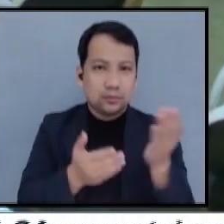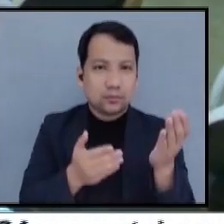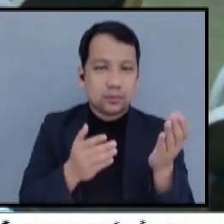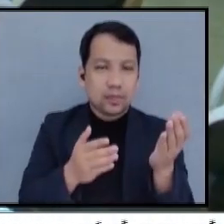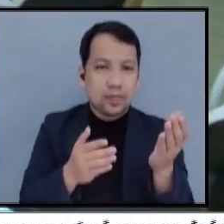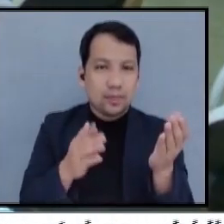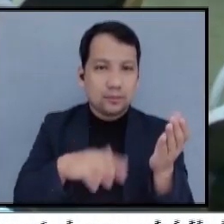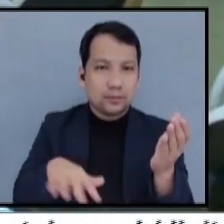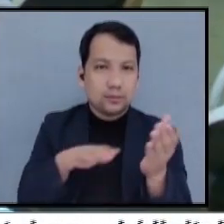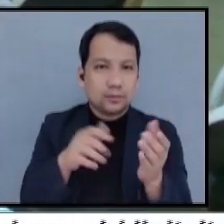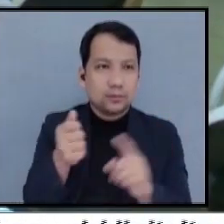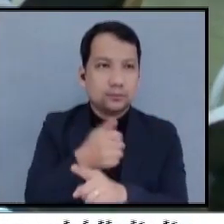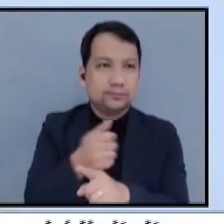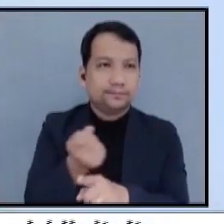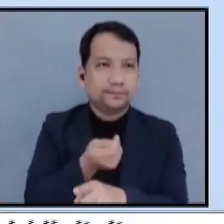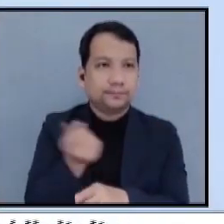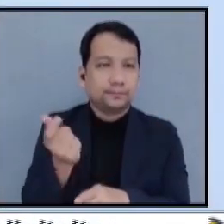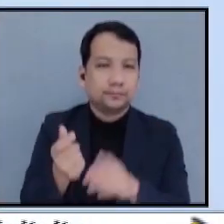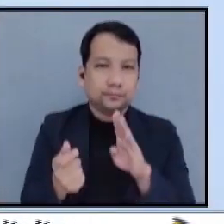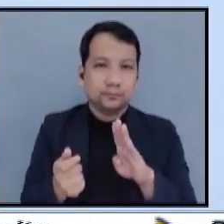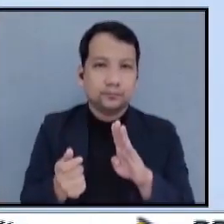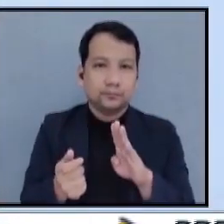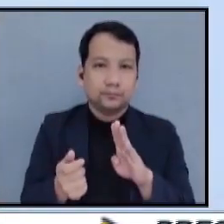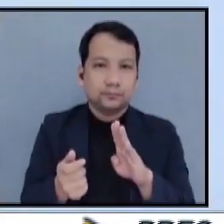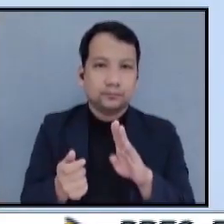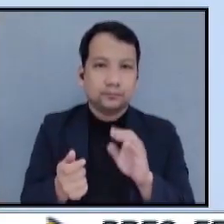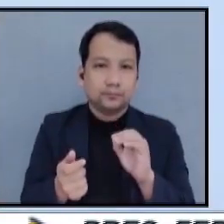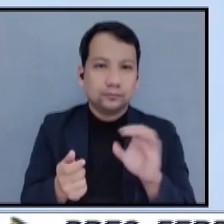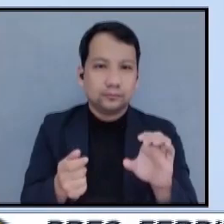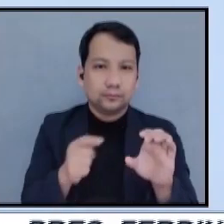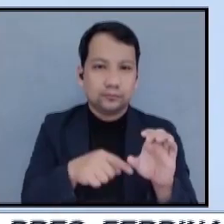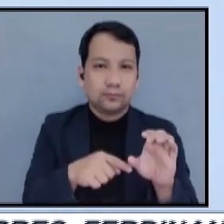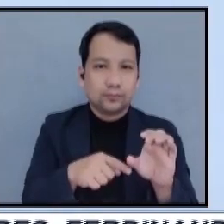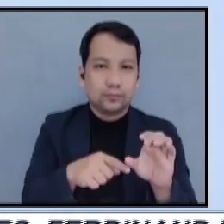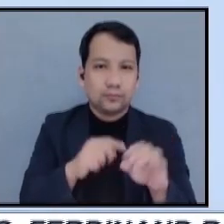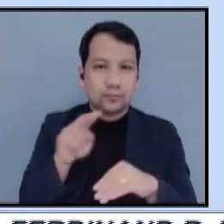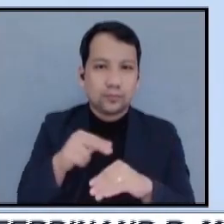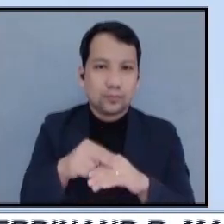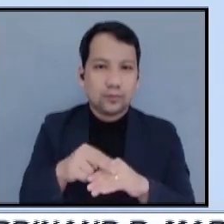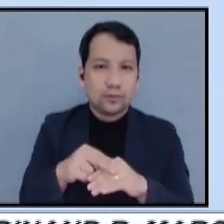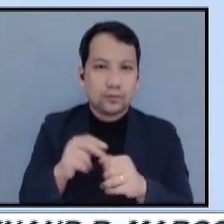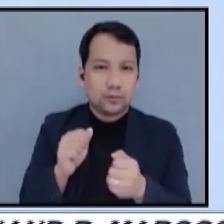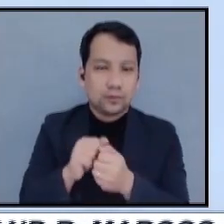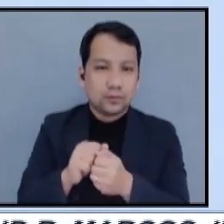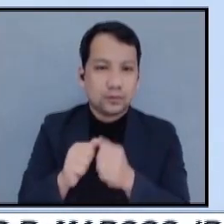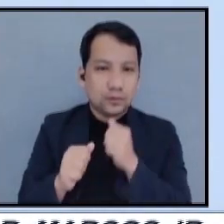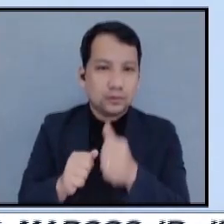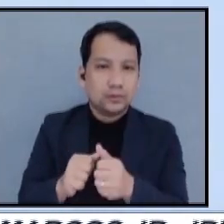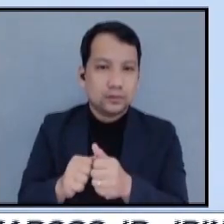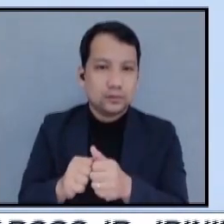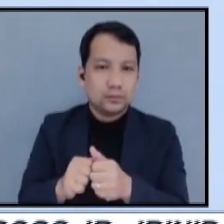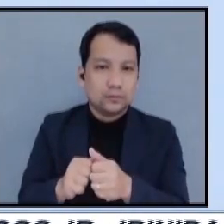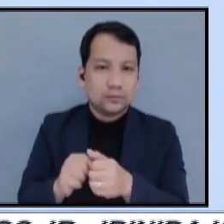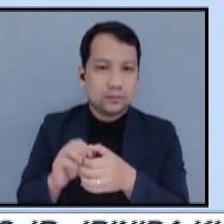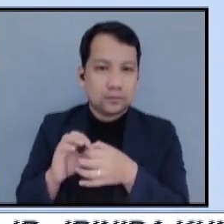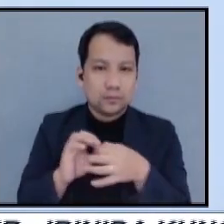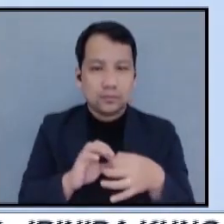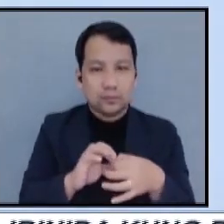of Customs sa National Council. Hindi talaga dapat kasama ang custom